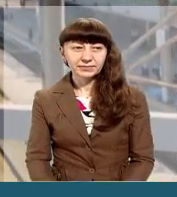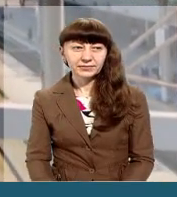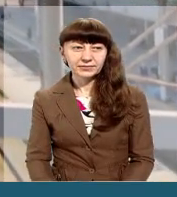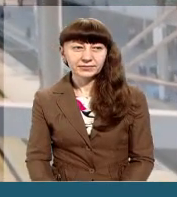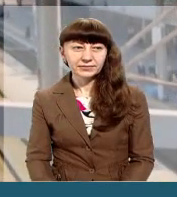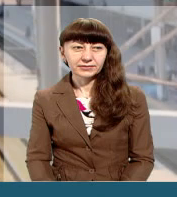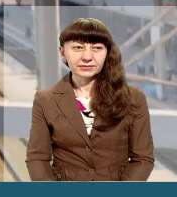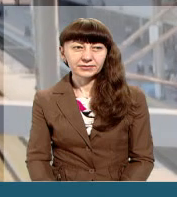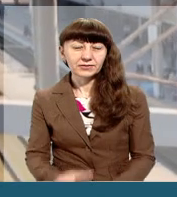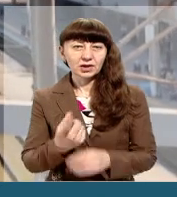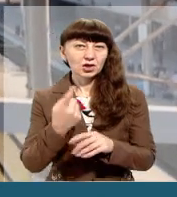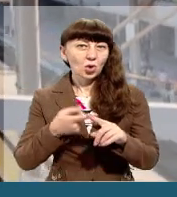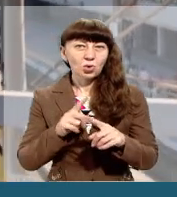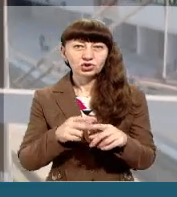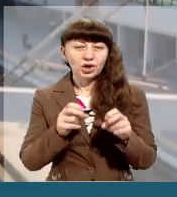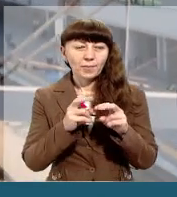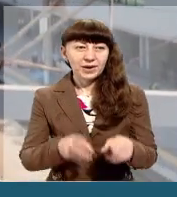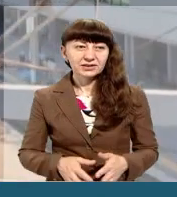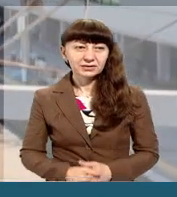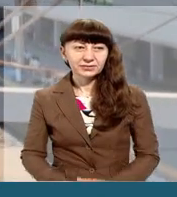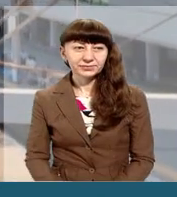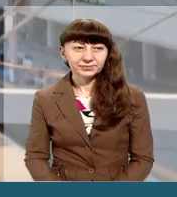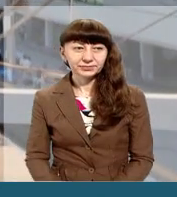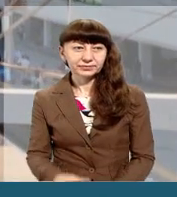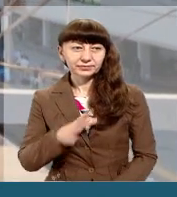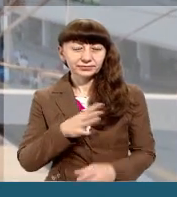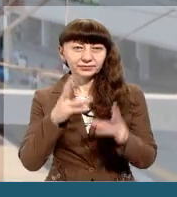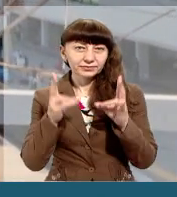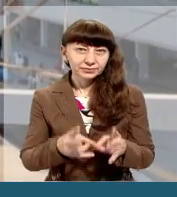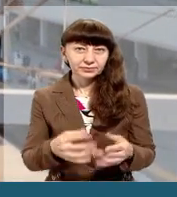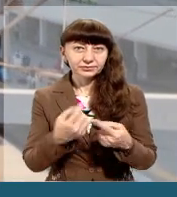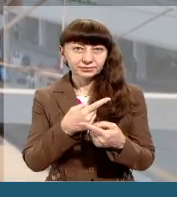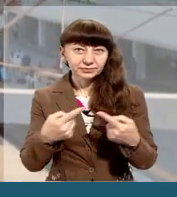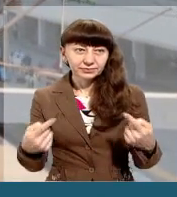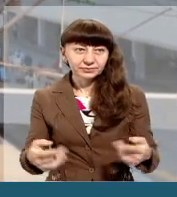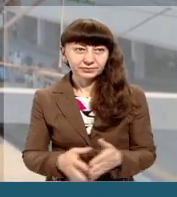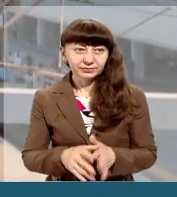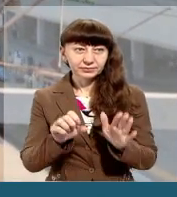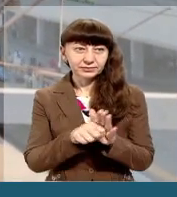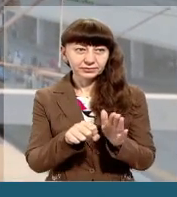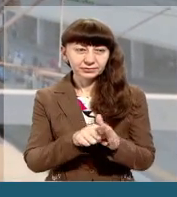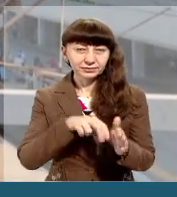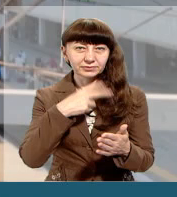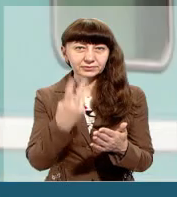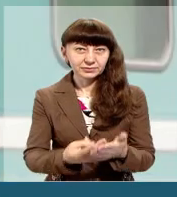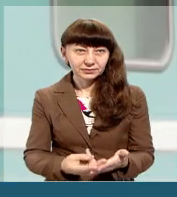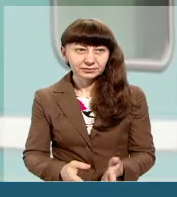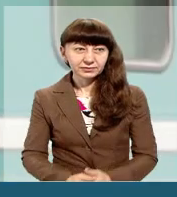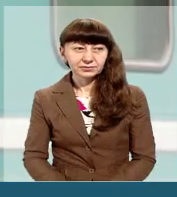что является очень опасным, так как случаются травмы, в основном зимой это они падают,